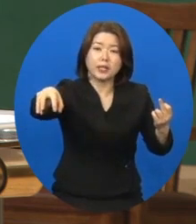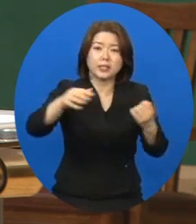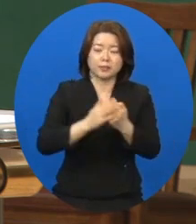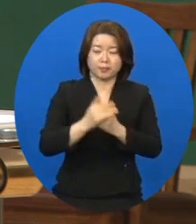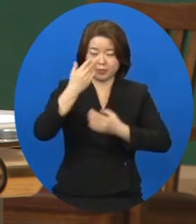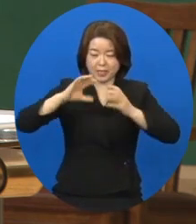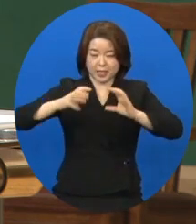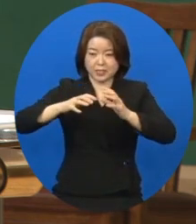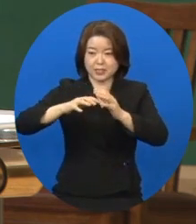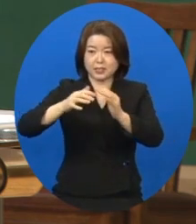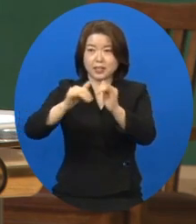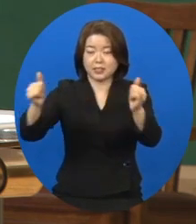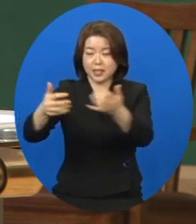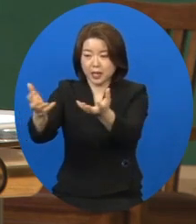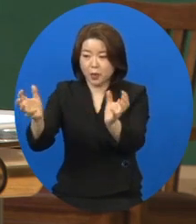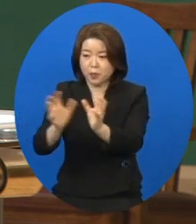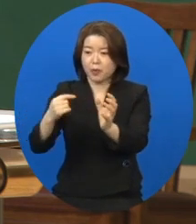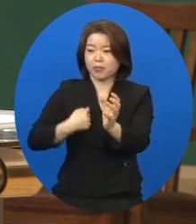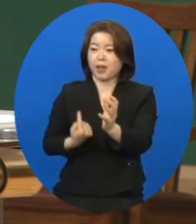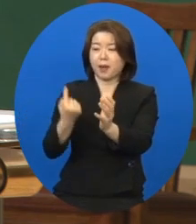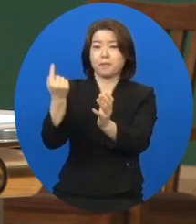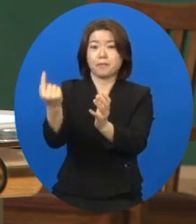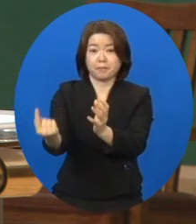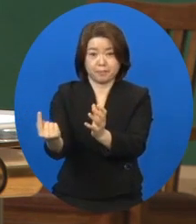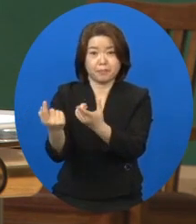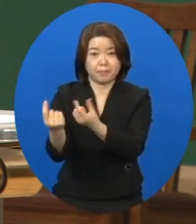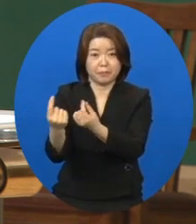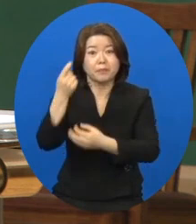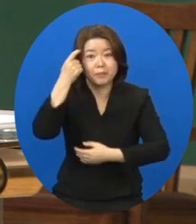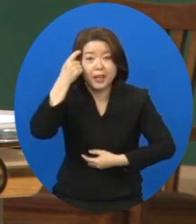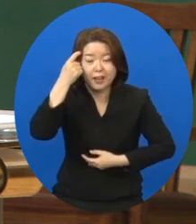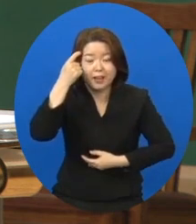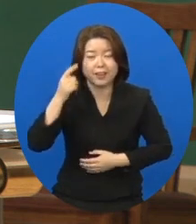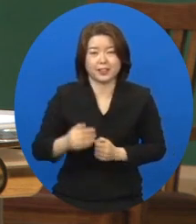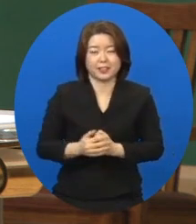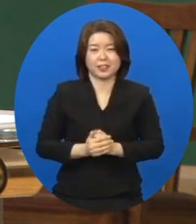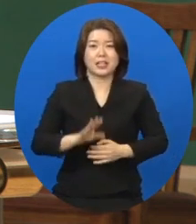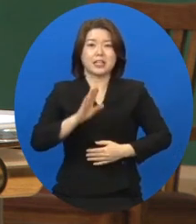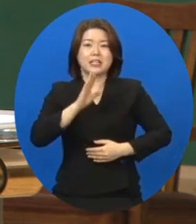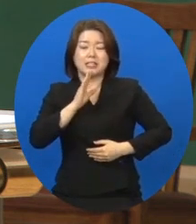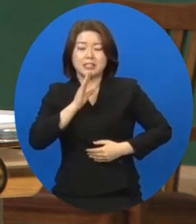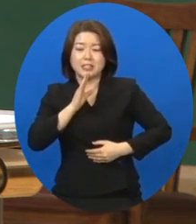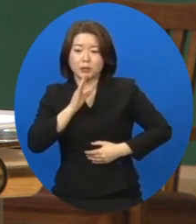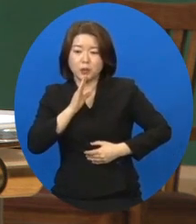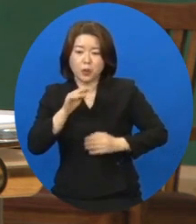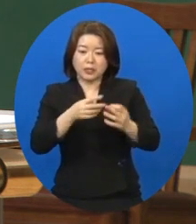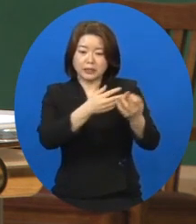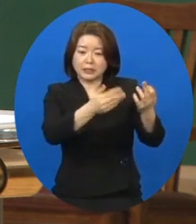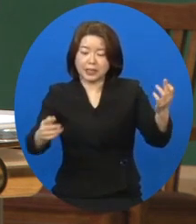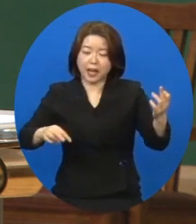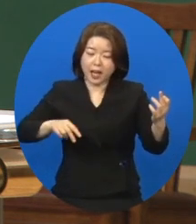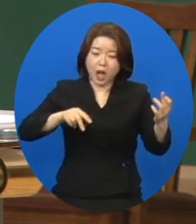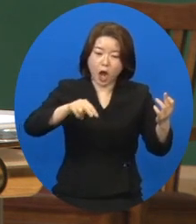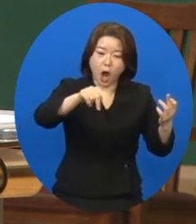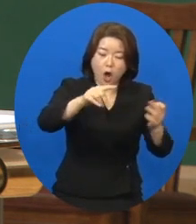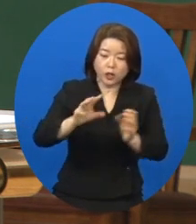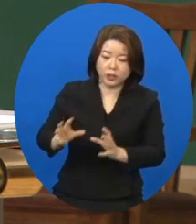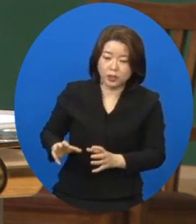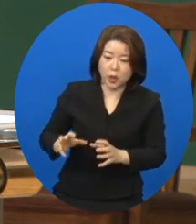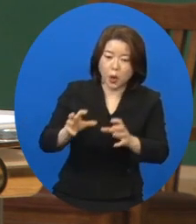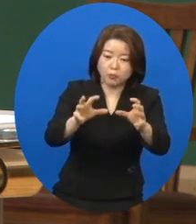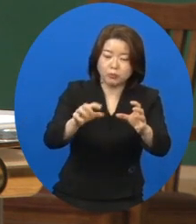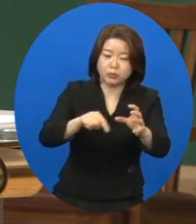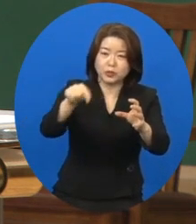안에 여러분이 서 있으면서 또 요단강을 실제로 건너는 무리들 속에 있다는 상상을 하면서